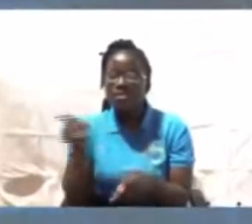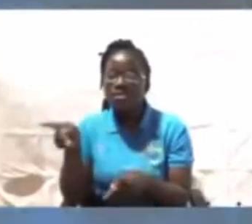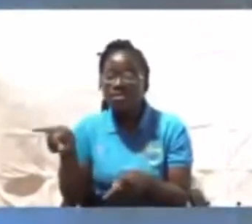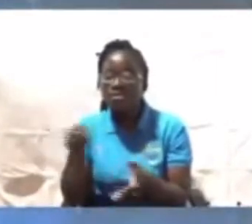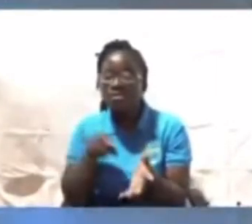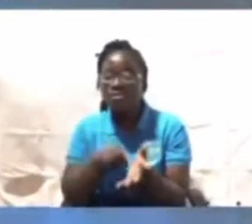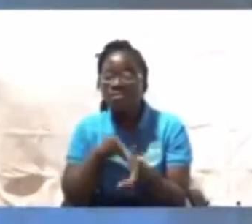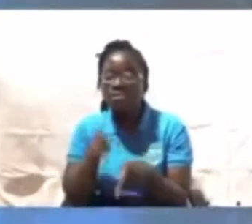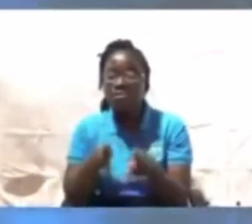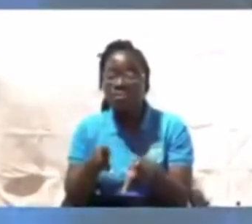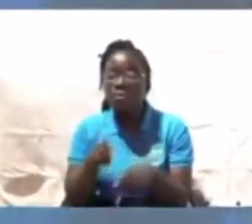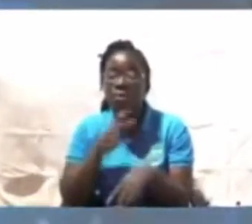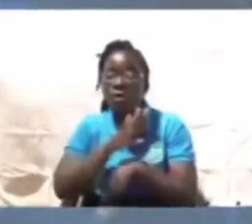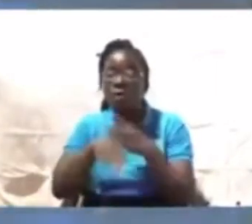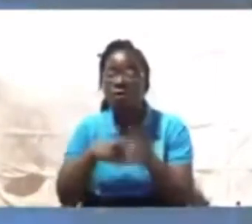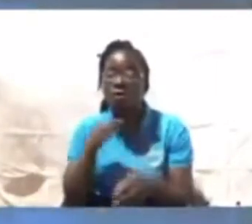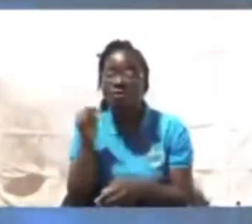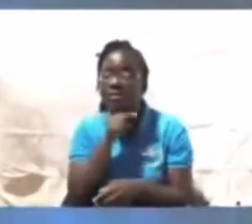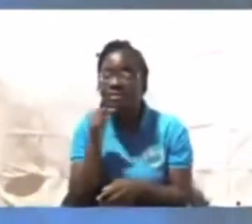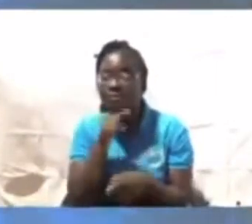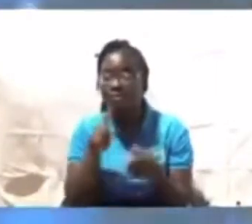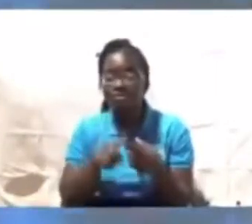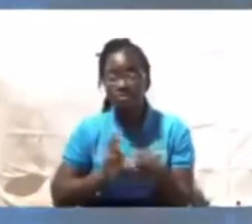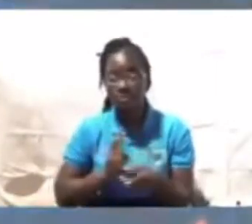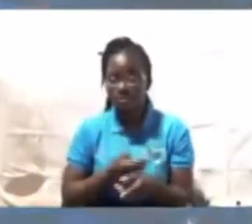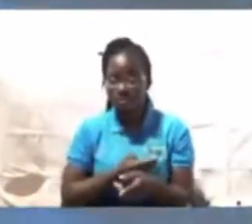ya bom pa ye no no wiso dada bi o ma kum no